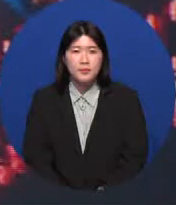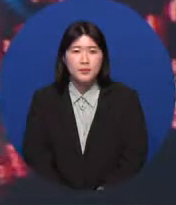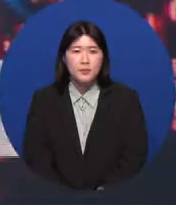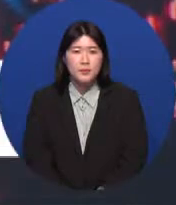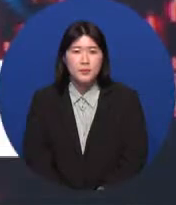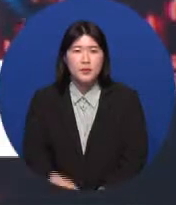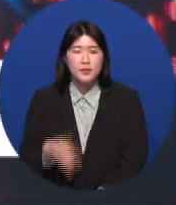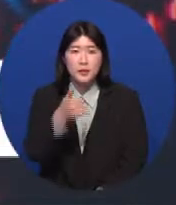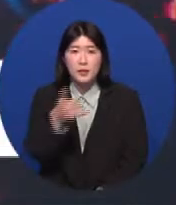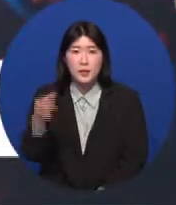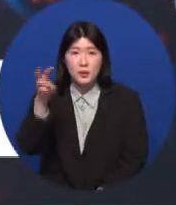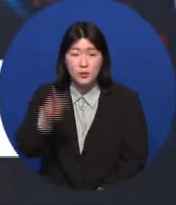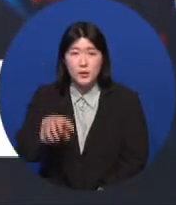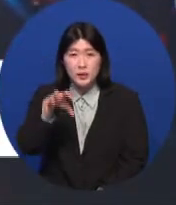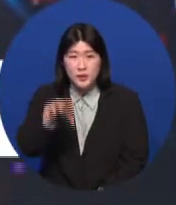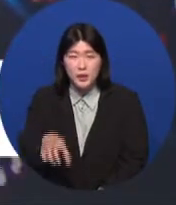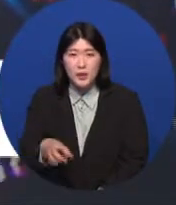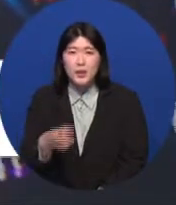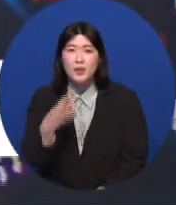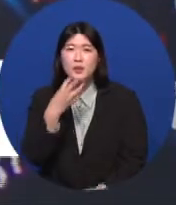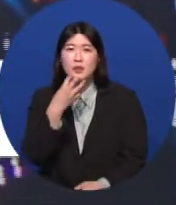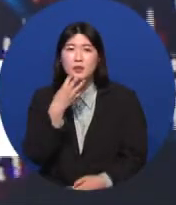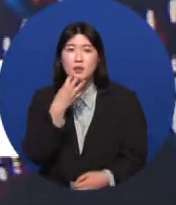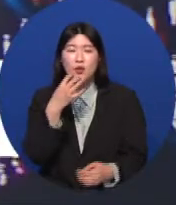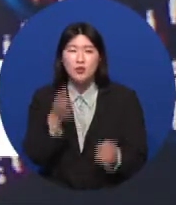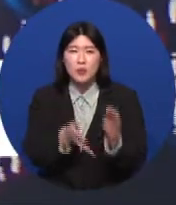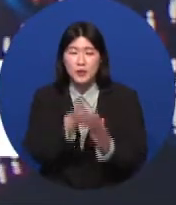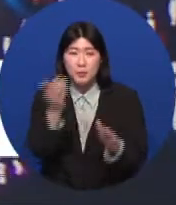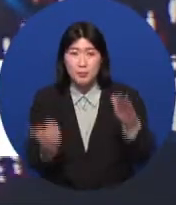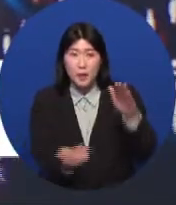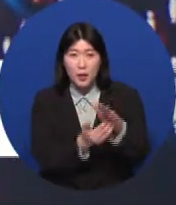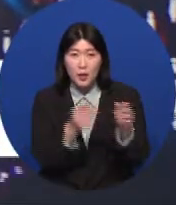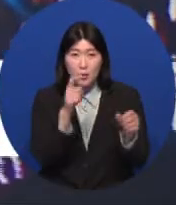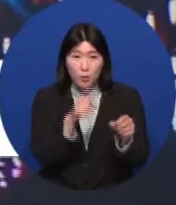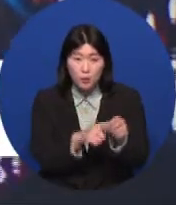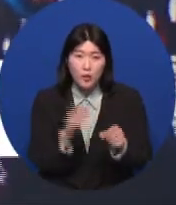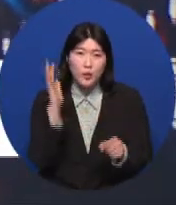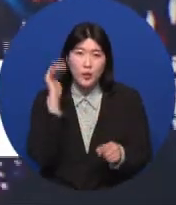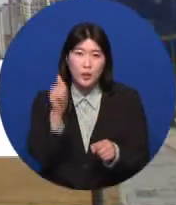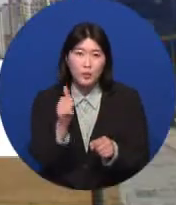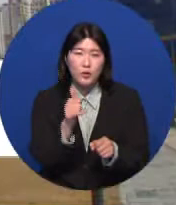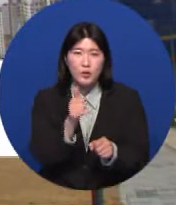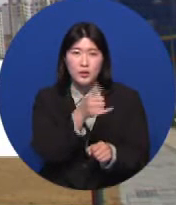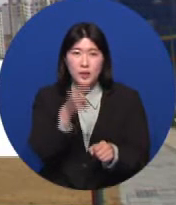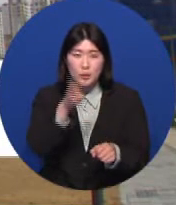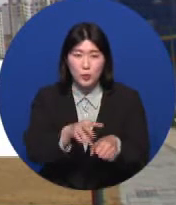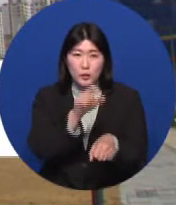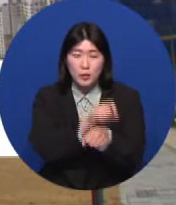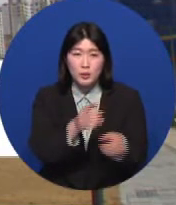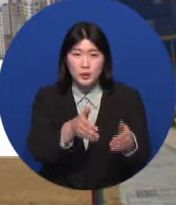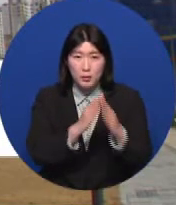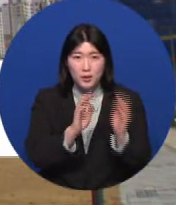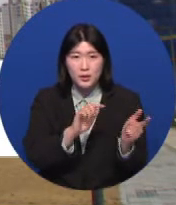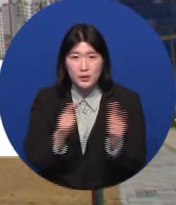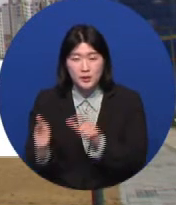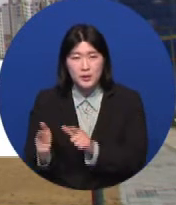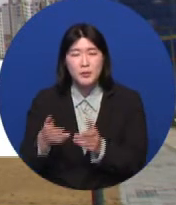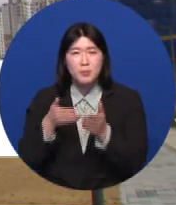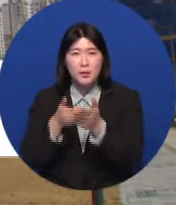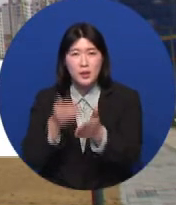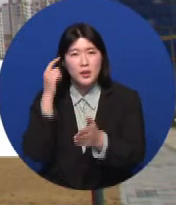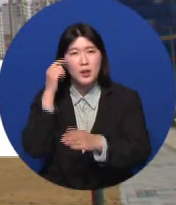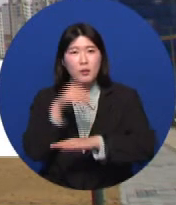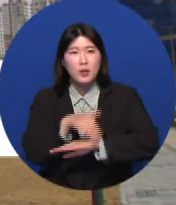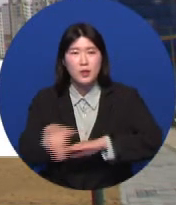4종 씨가 행정수도 완성을 위해 대통령 3종 질 무실 설치와 정부기관 추가 이전을 추진 합니다